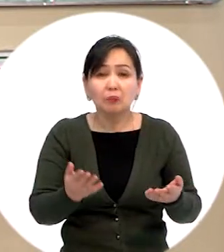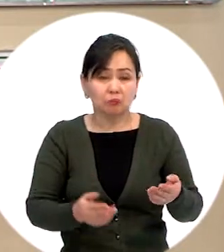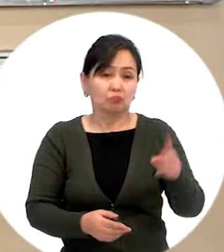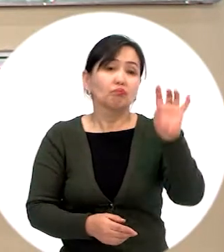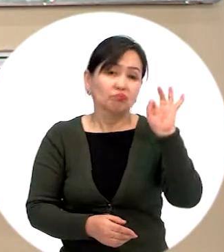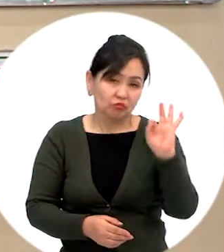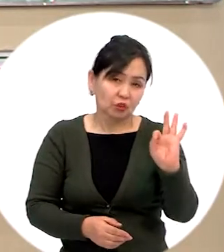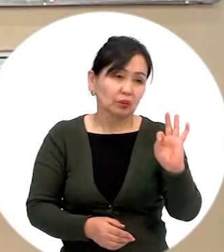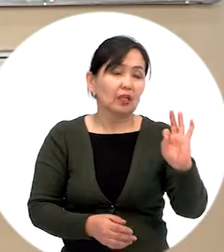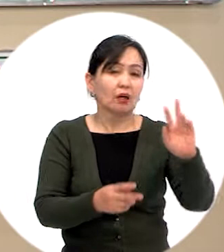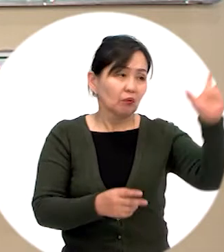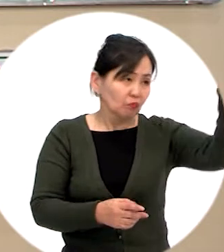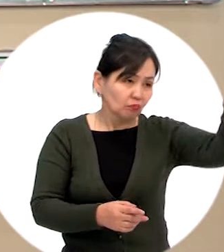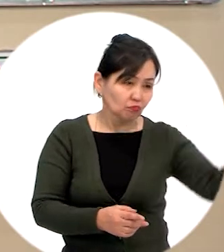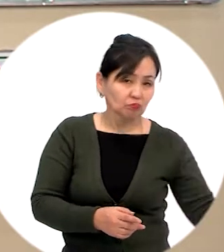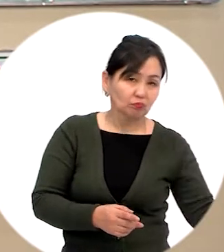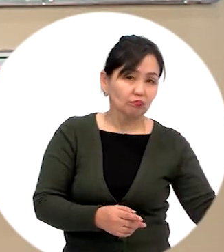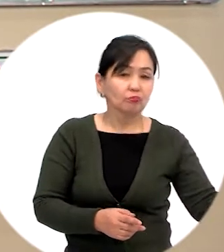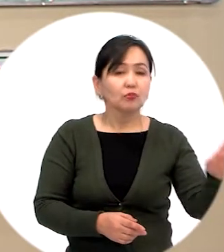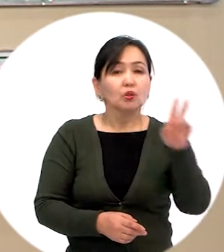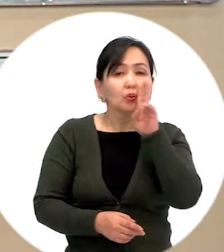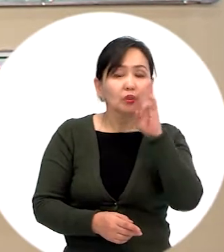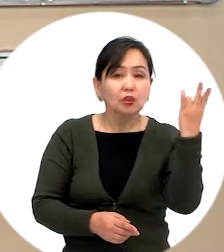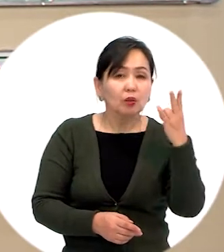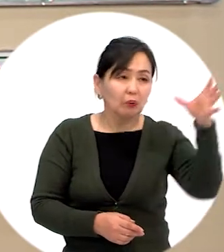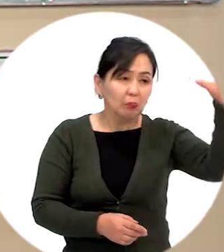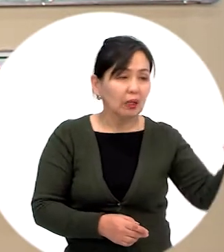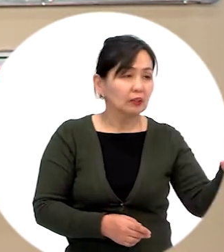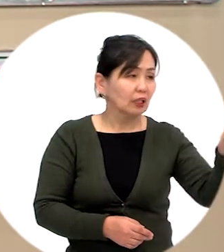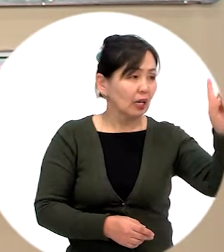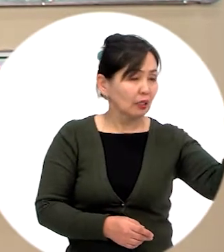За, 2-р багнанд 14 гэдэг тоогоо бичнэ.